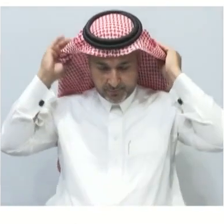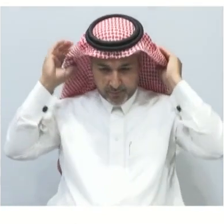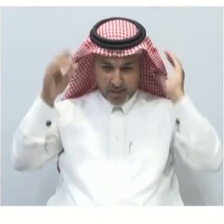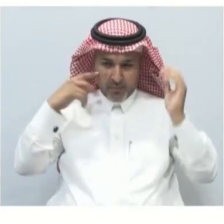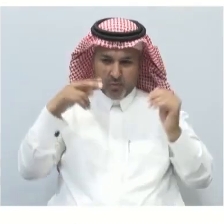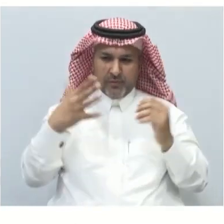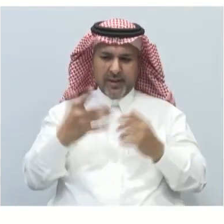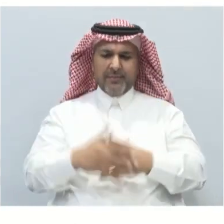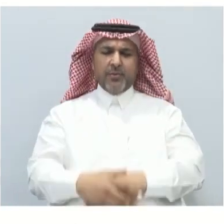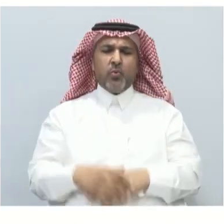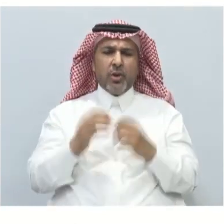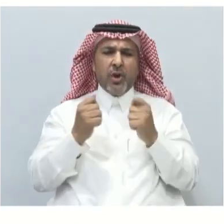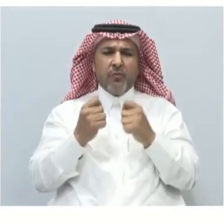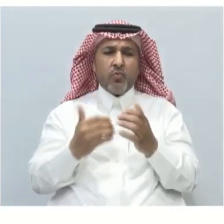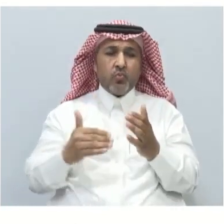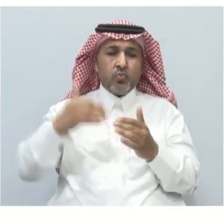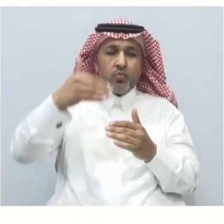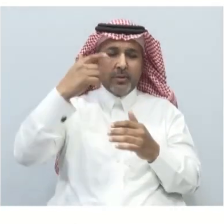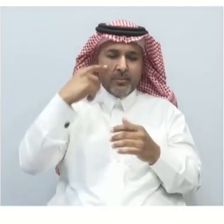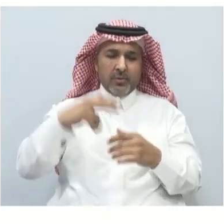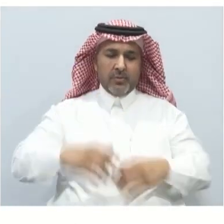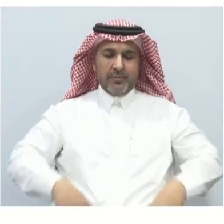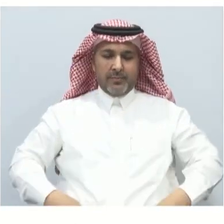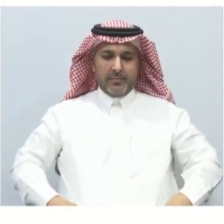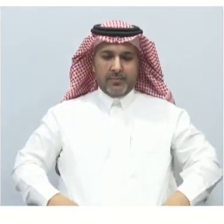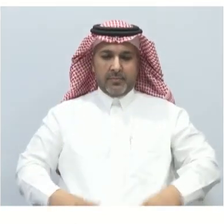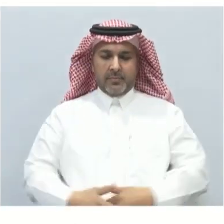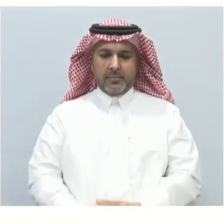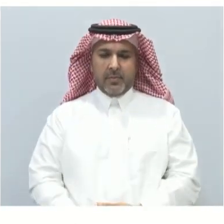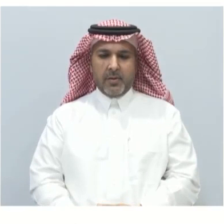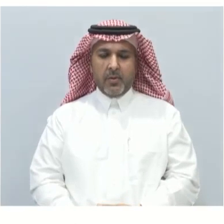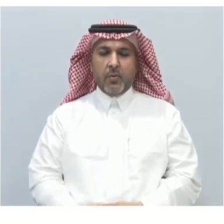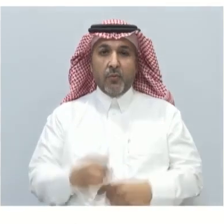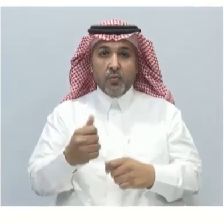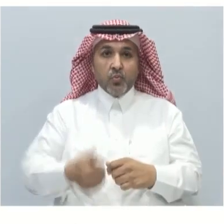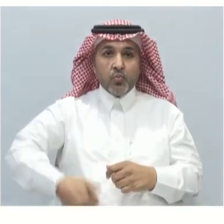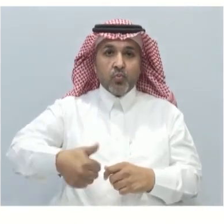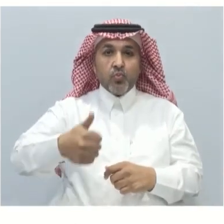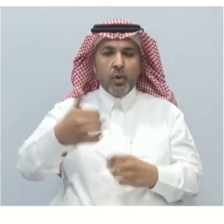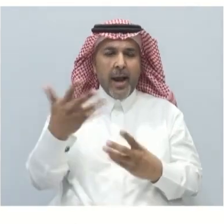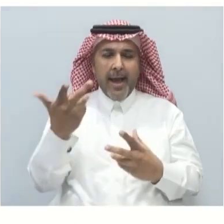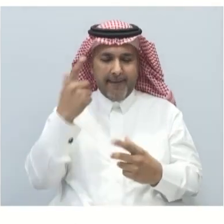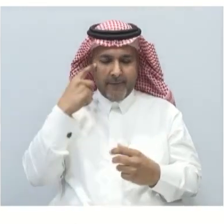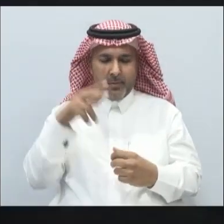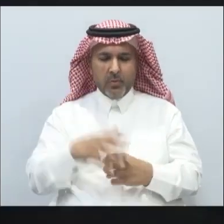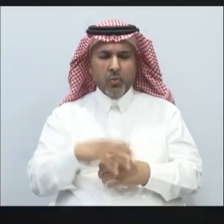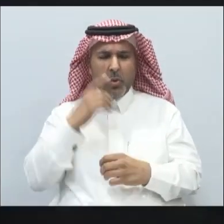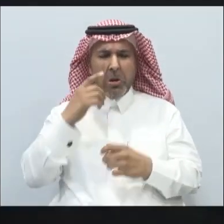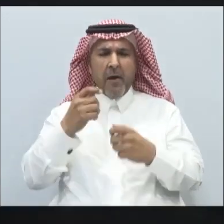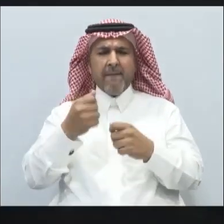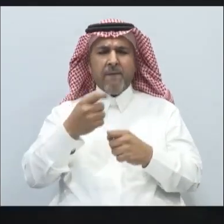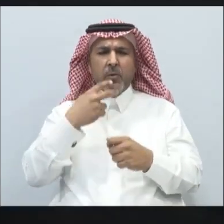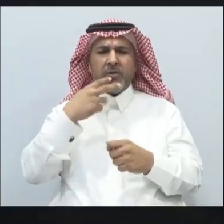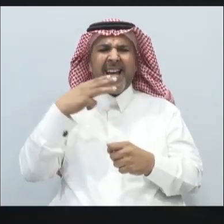سابقه وليس فقط راس المال كما هو في الربح البسيط الان فكرتنا في الربح المركب لو كان عندي شخص مثلا استثمر 1000